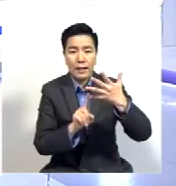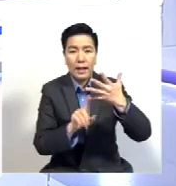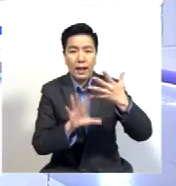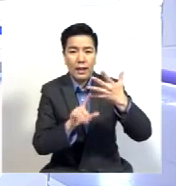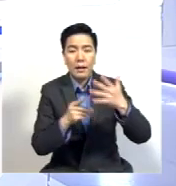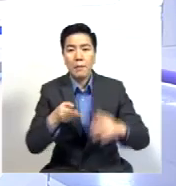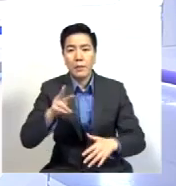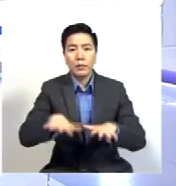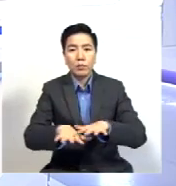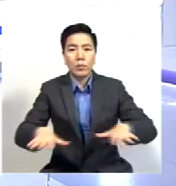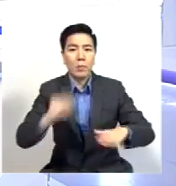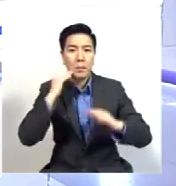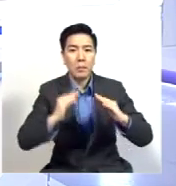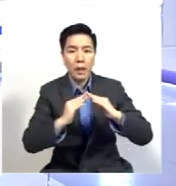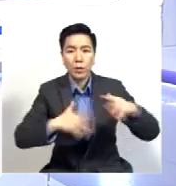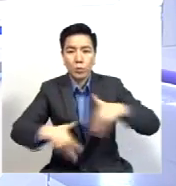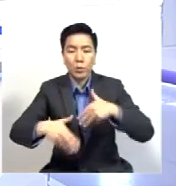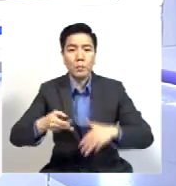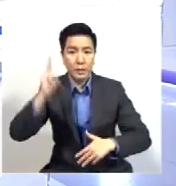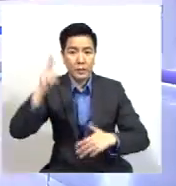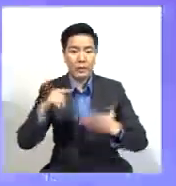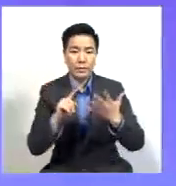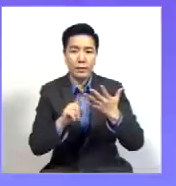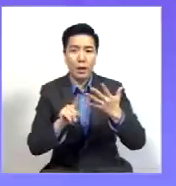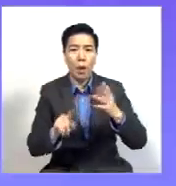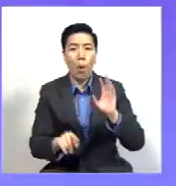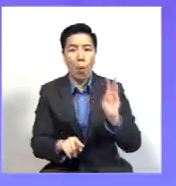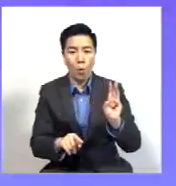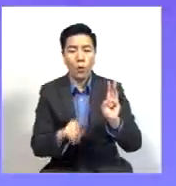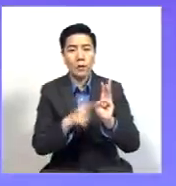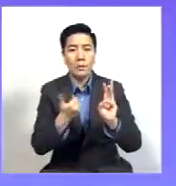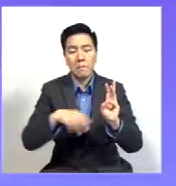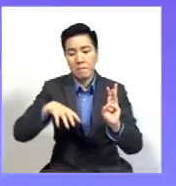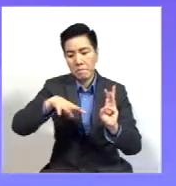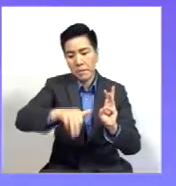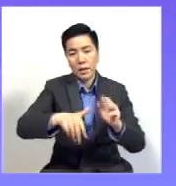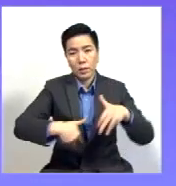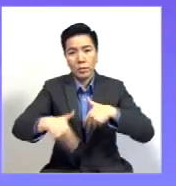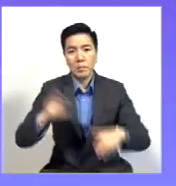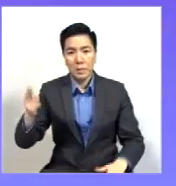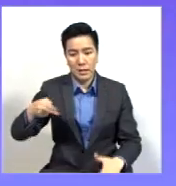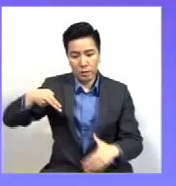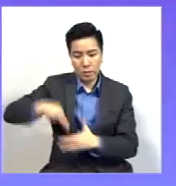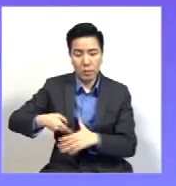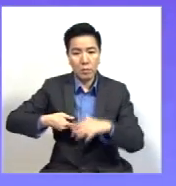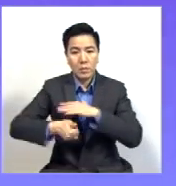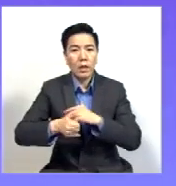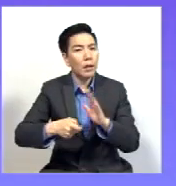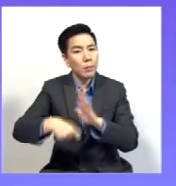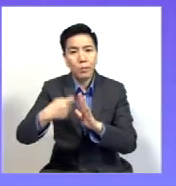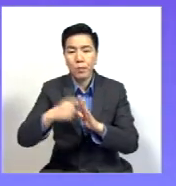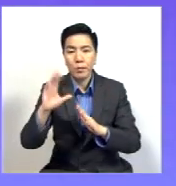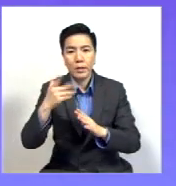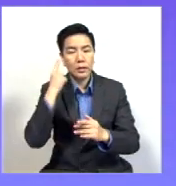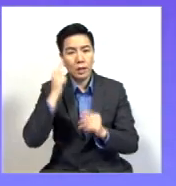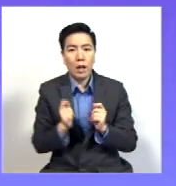ยิงปืนในพื้นที่หมู่บ้านและชุมชนข้อหาที่6พาอาวุธปืนไปในเมืองหมู่บ้านที่สาธารณะอย่างไม่มีเหตุอัน